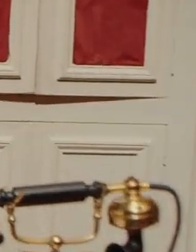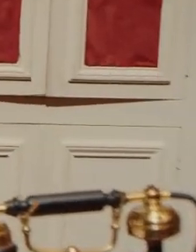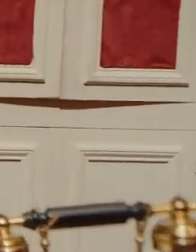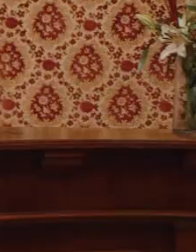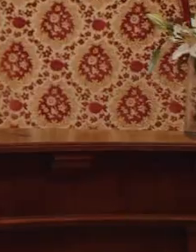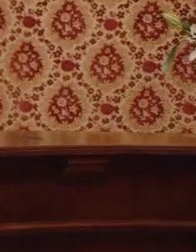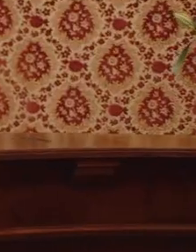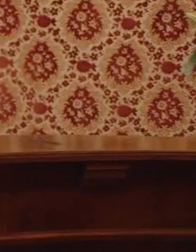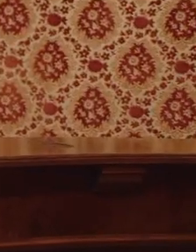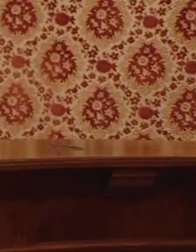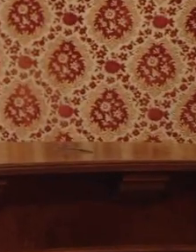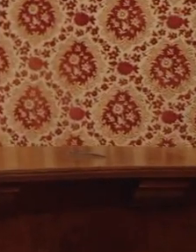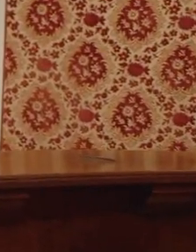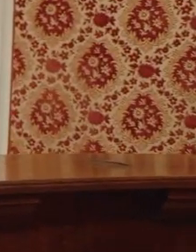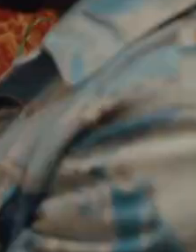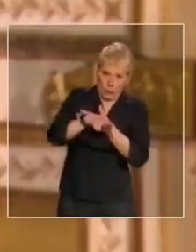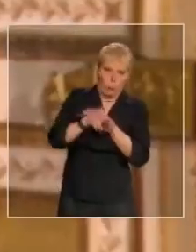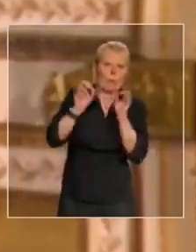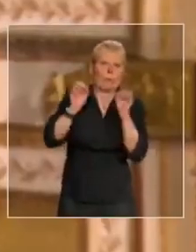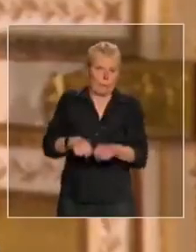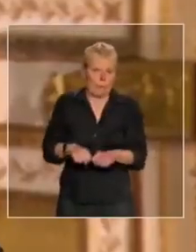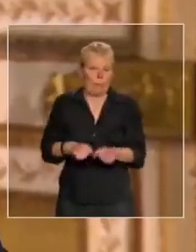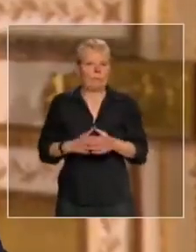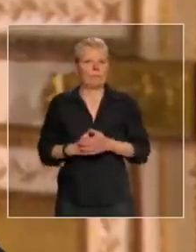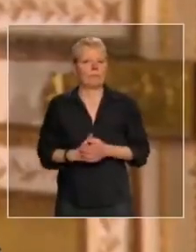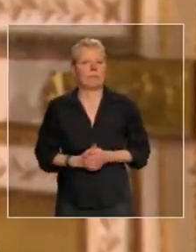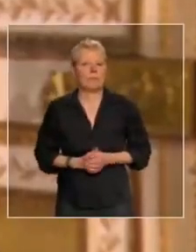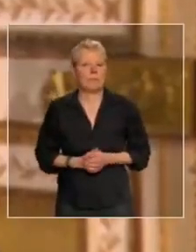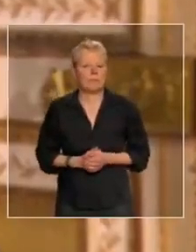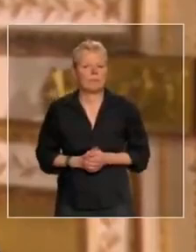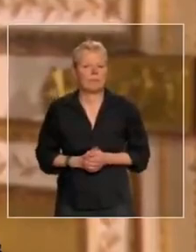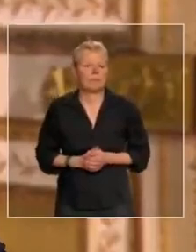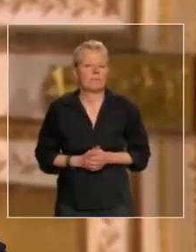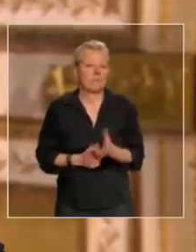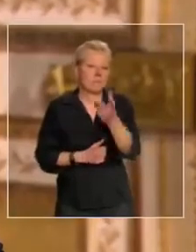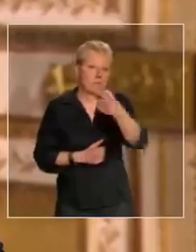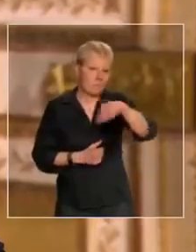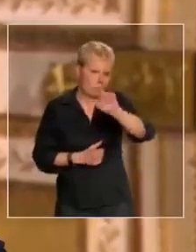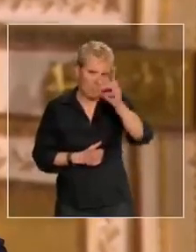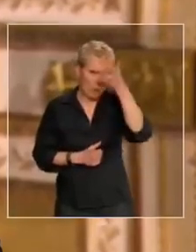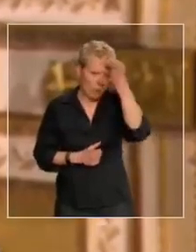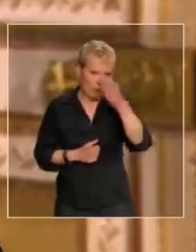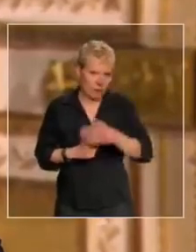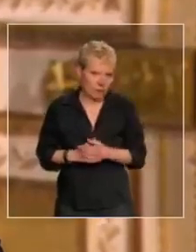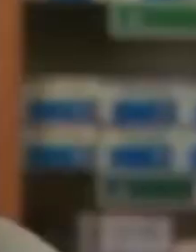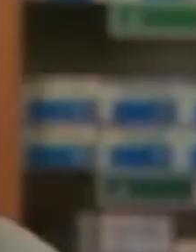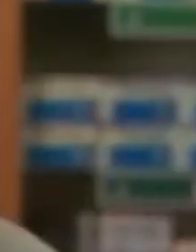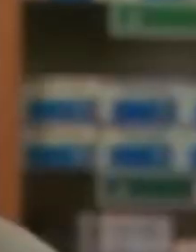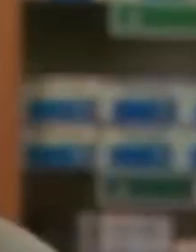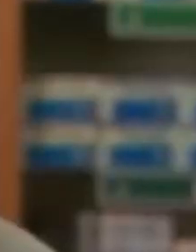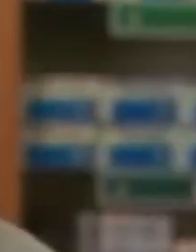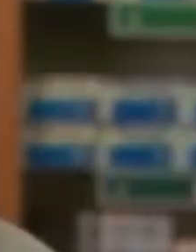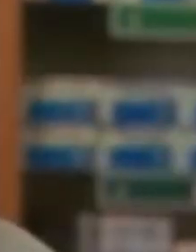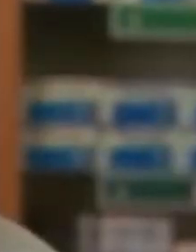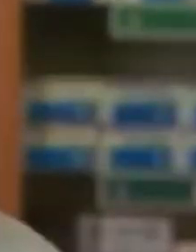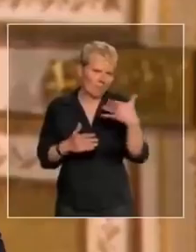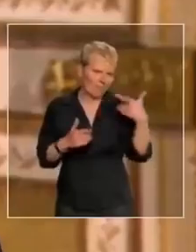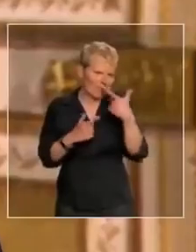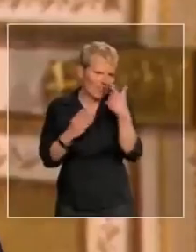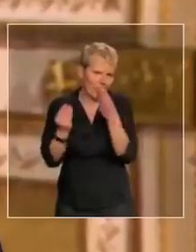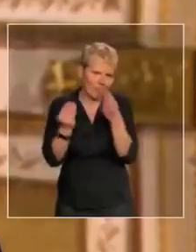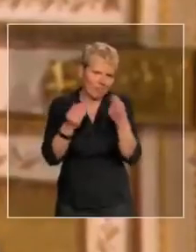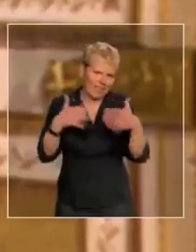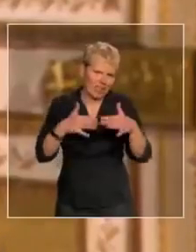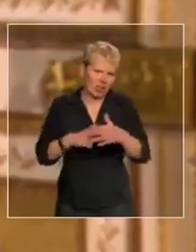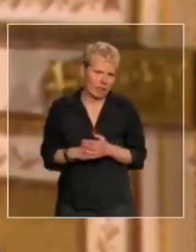reviens pas, prends tes affaires, rentre chez toi. Vous l'aurez compris, vous le pressentez. Faites un coup, ça te fera du bien. La